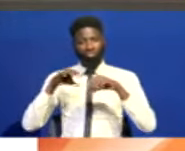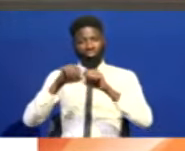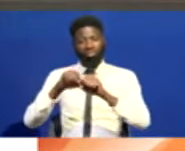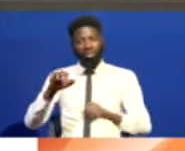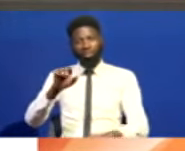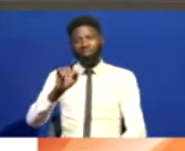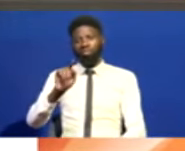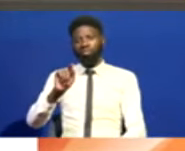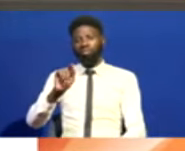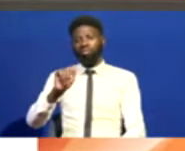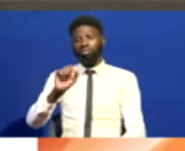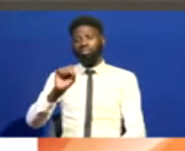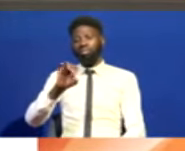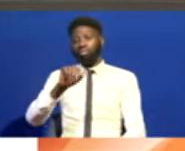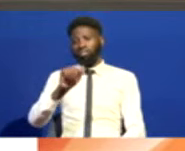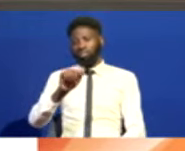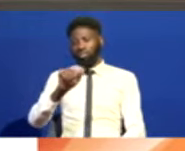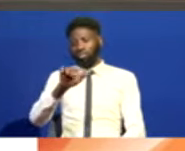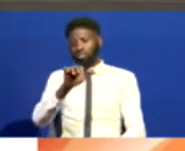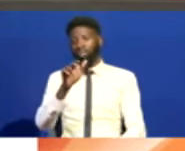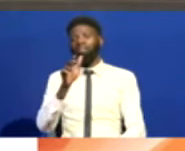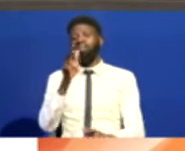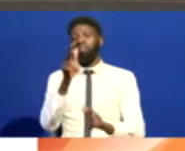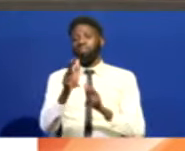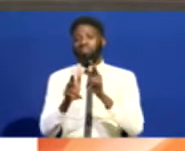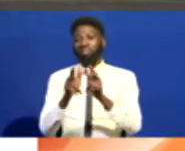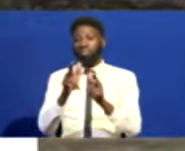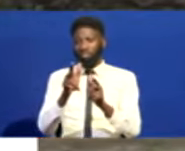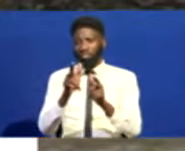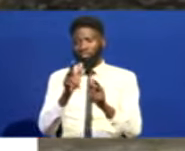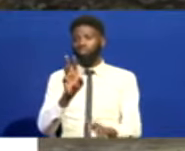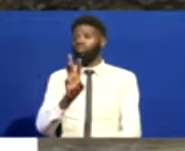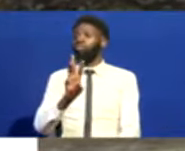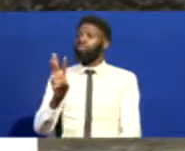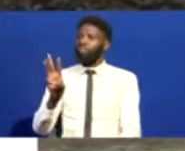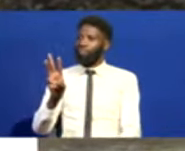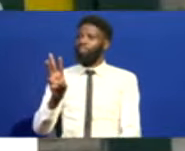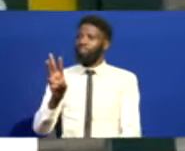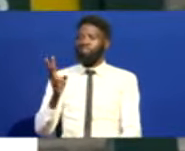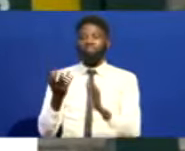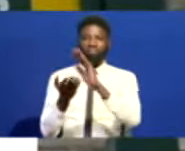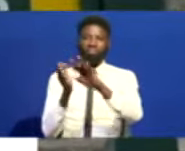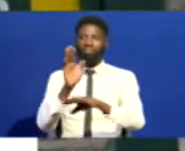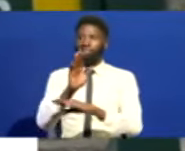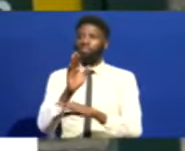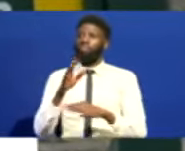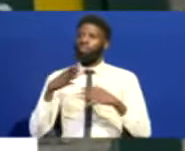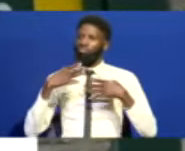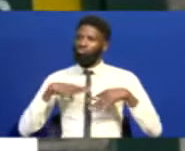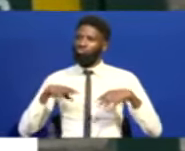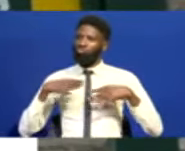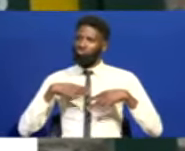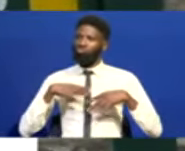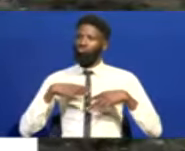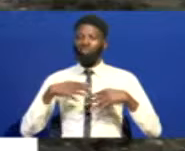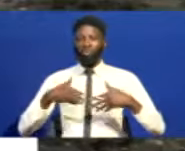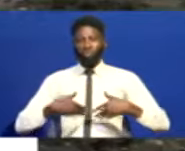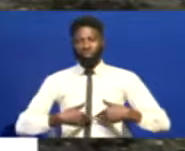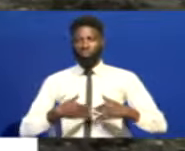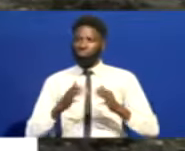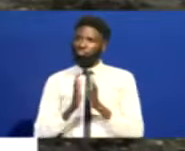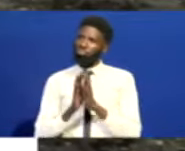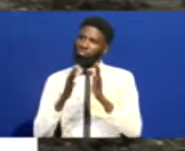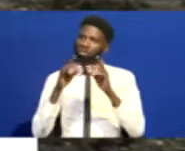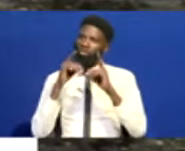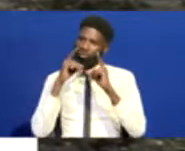Kwa Ndege, kaunti ndogo ya Embakasi Mashariki. Vijana katika eneo hilo wamepongeza hatua hiyo, wakisema